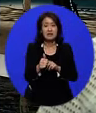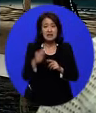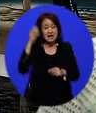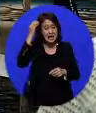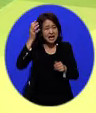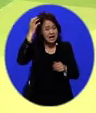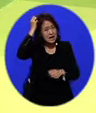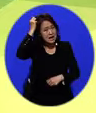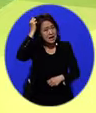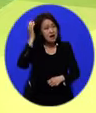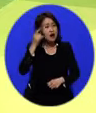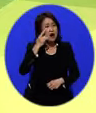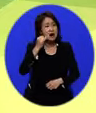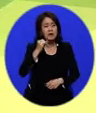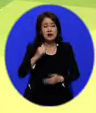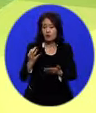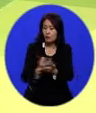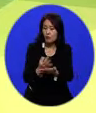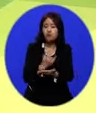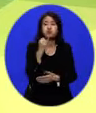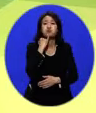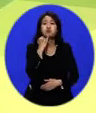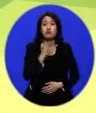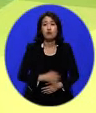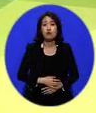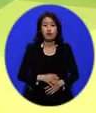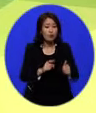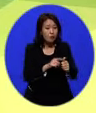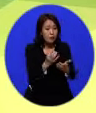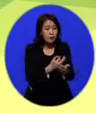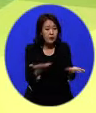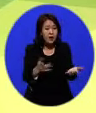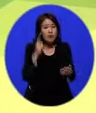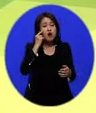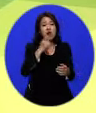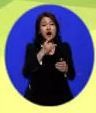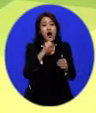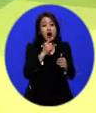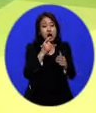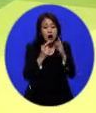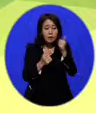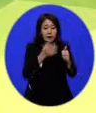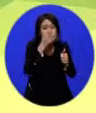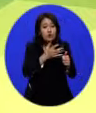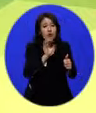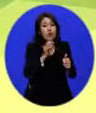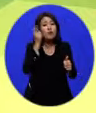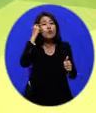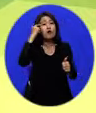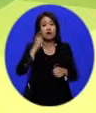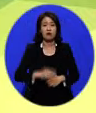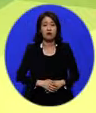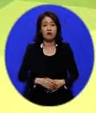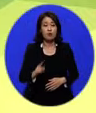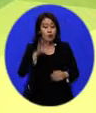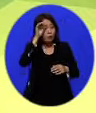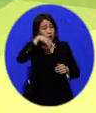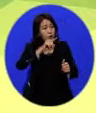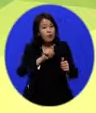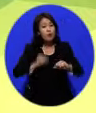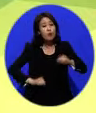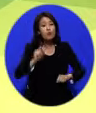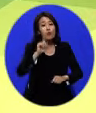막 쥐어뜯더니 엄마가 벌면 되잖아요. 아, 못 보는 아빠를 왜 저렇게 괴롭히는 거예요. 갑자기. 그럼 이 친구는 무엇을 봤을까요?